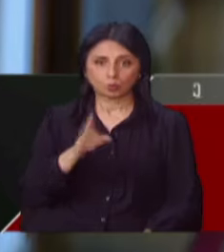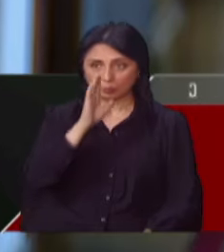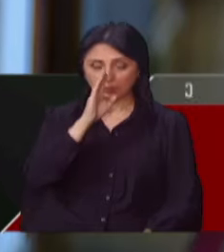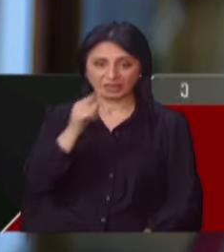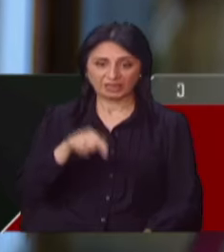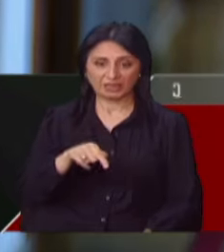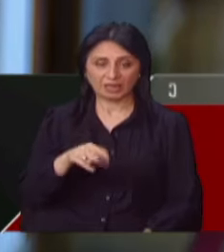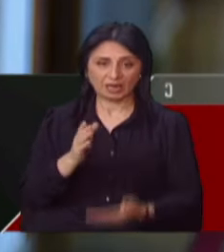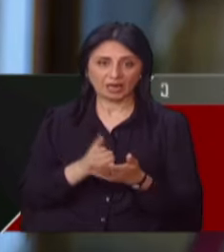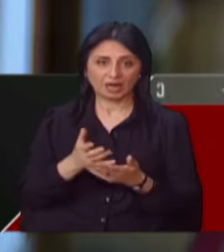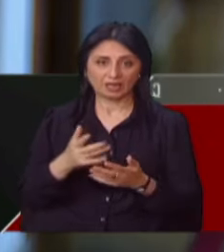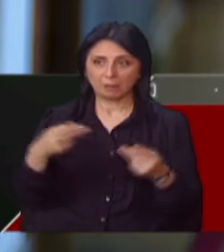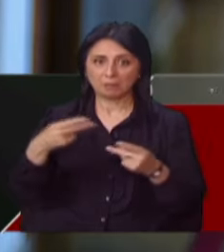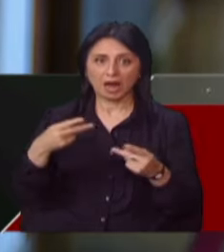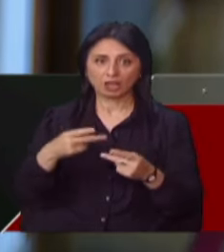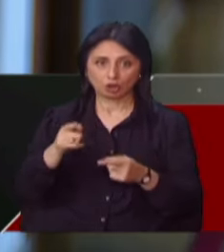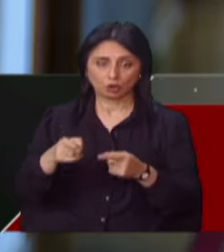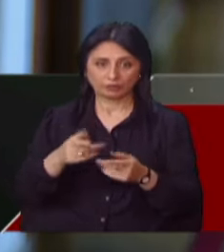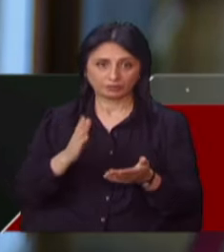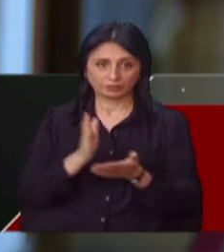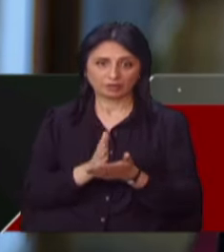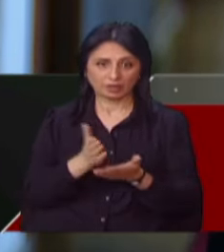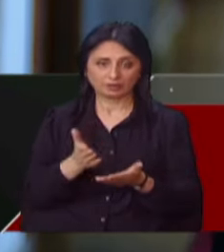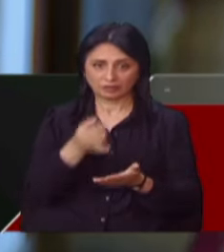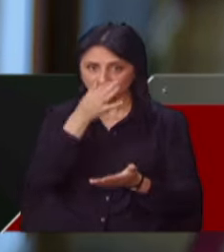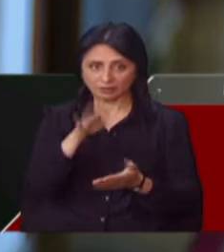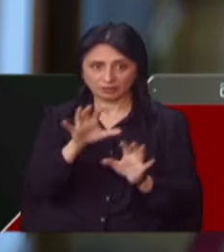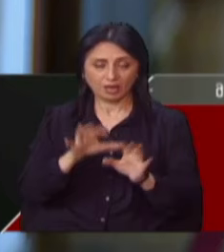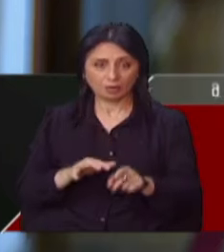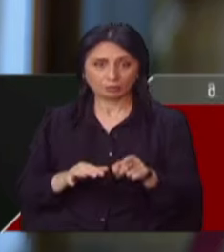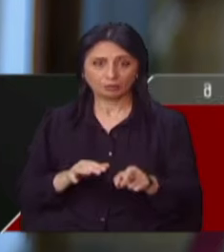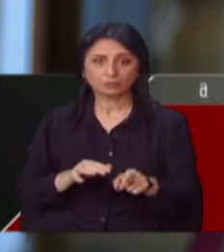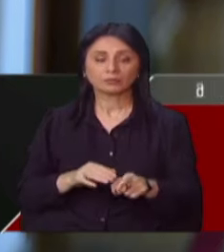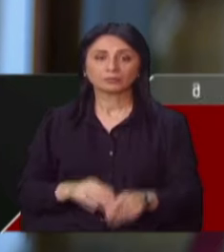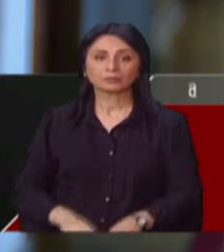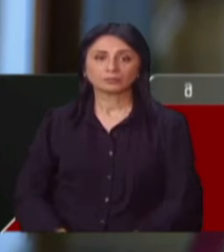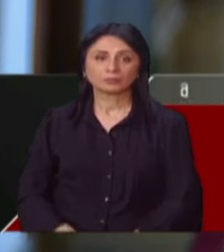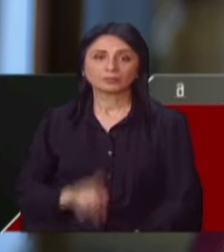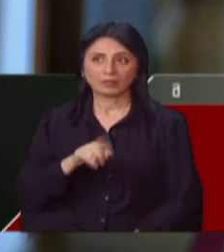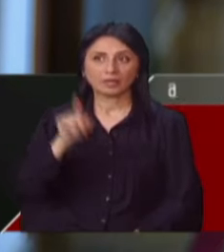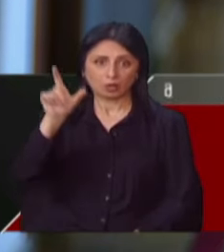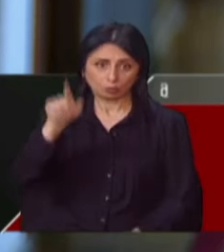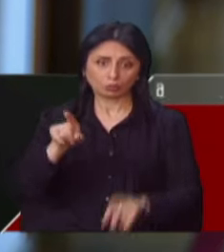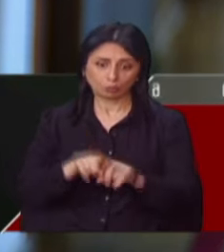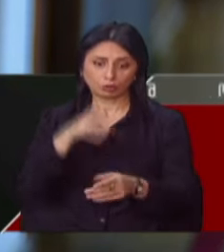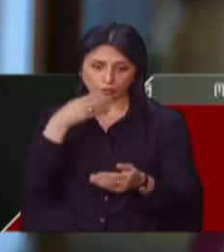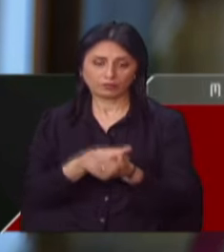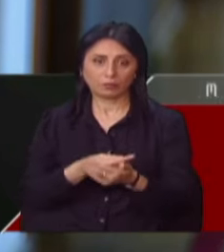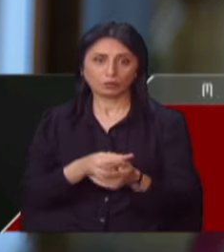ამ კანონით პარტნიორებს და უწესებ განსაკუთრებულ წესებს, მაშინ ისინიც თავის